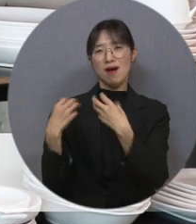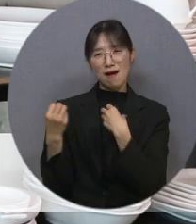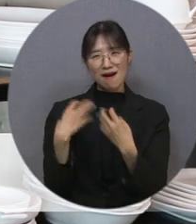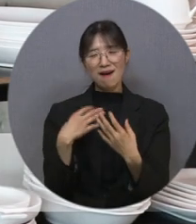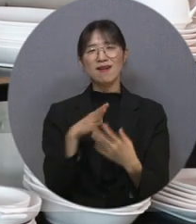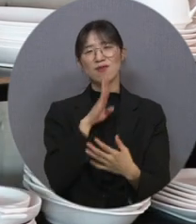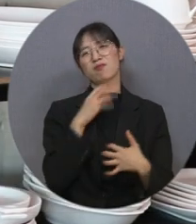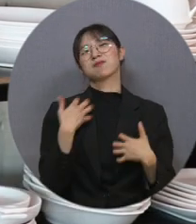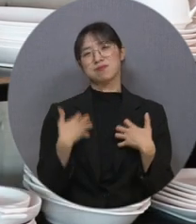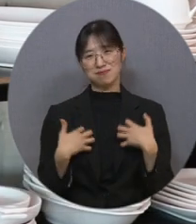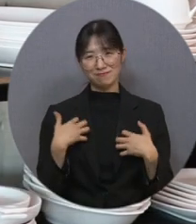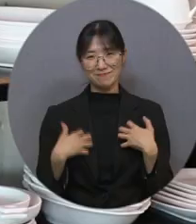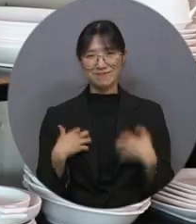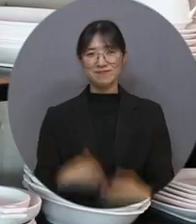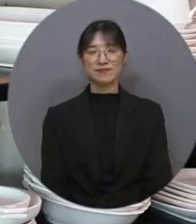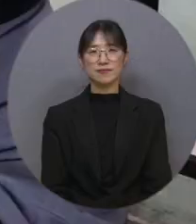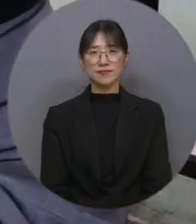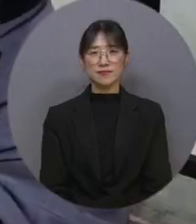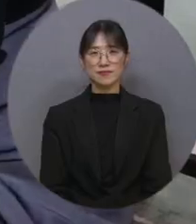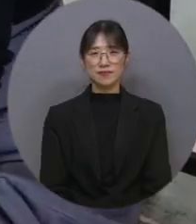가장 기뻤습니다.